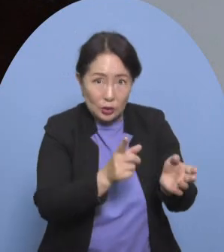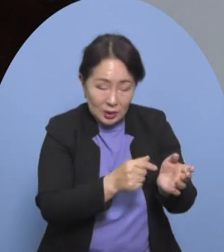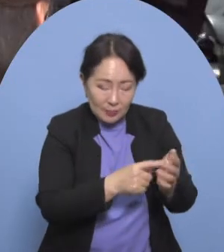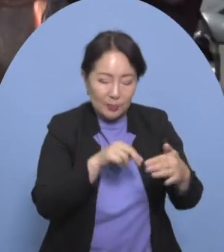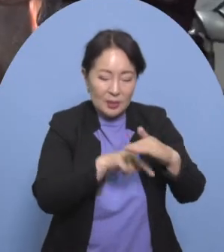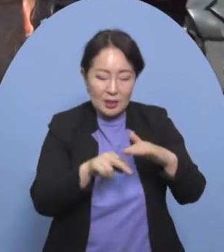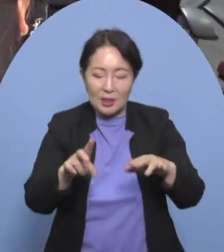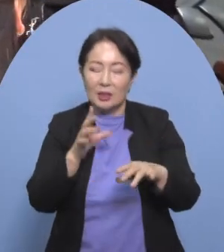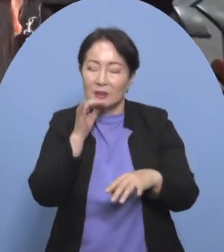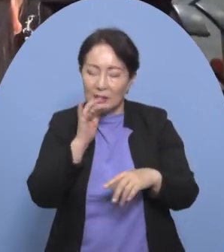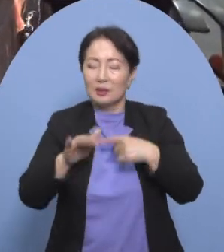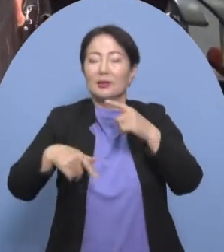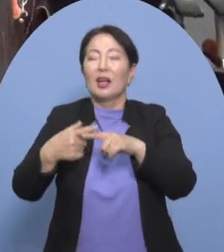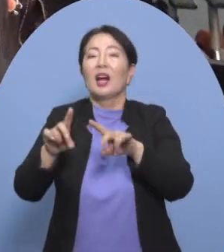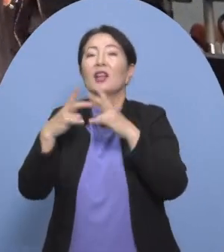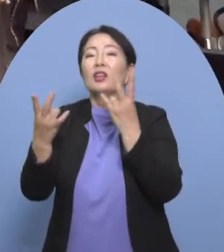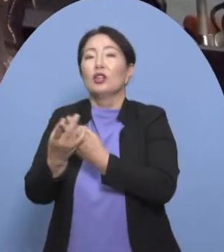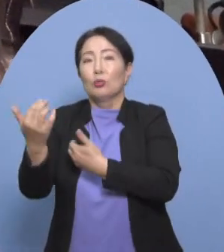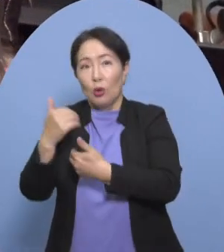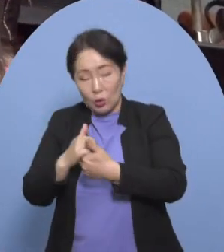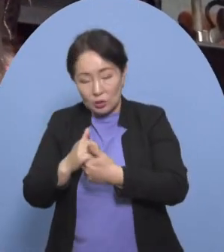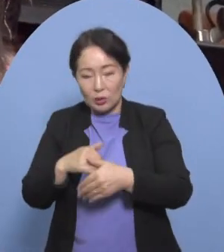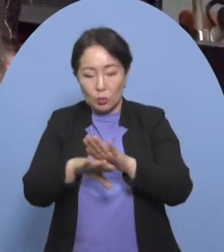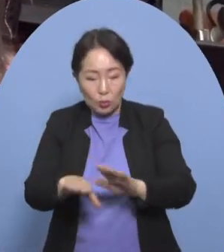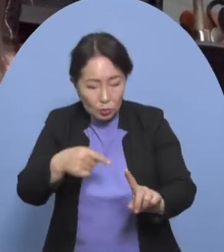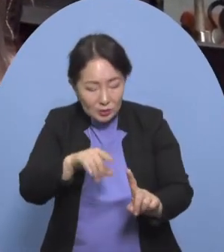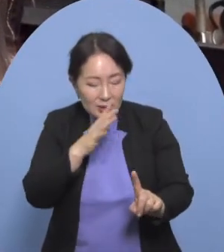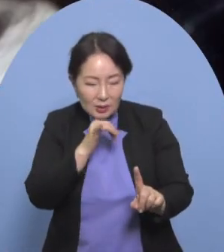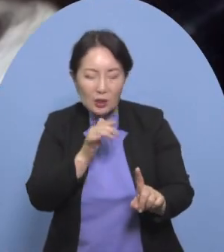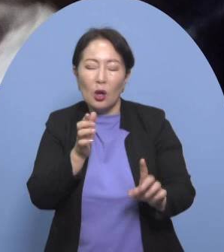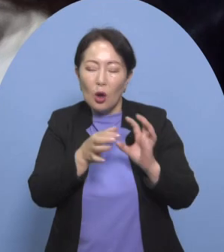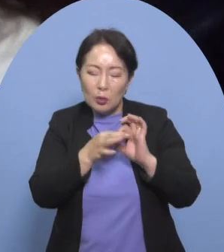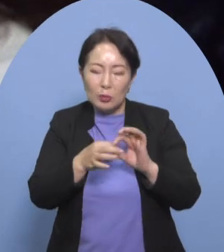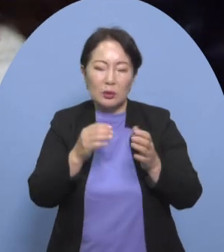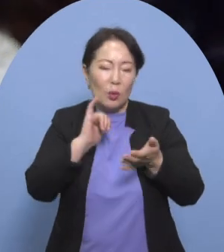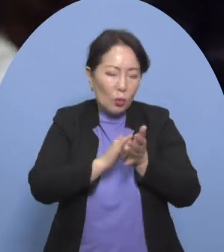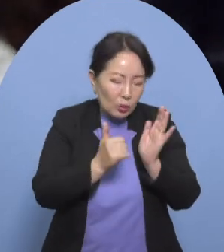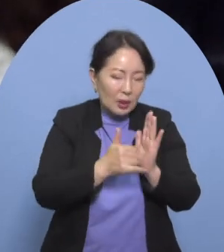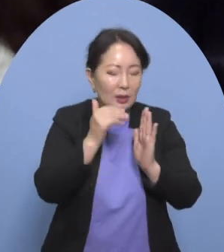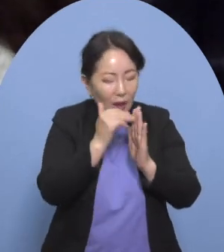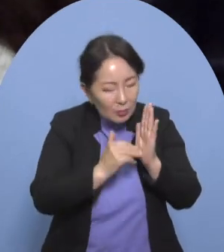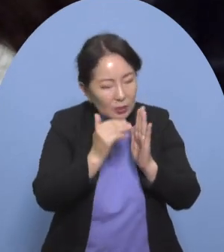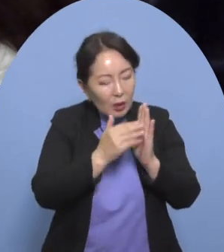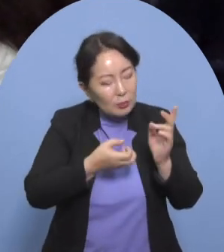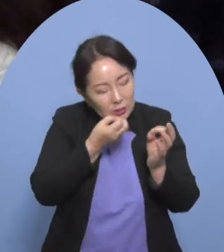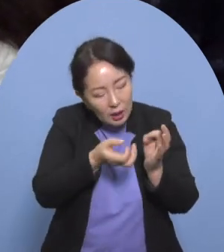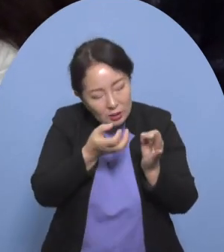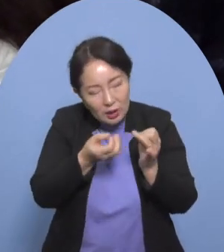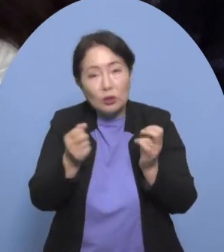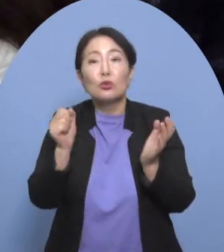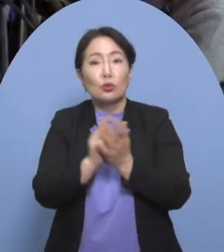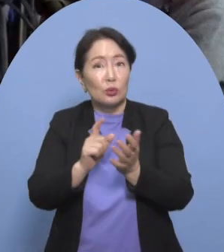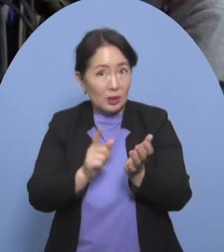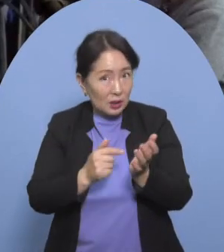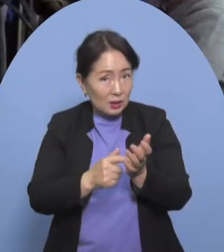ороод тэр нийгмийн орчин ороод ирнэ. А тэр утгаараа хүүхдийн наснд нь тохируулан учир шалтгааныг тайлбарлах гэдэг зүйлсүүд маш чухал гих мэтчлэнгээр